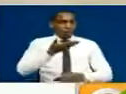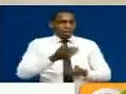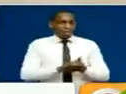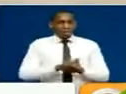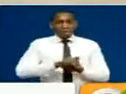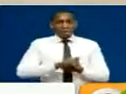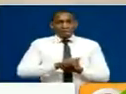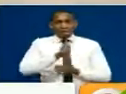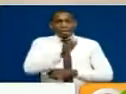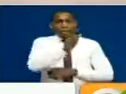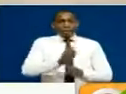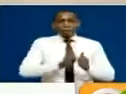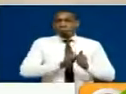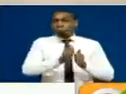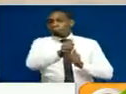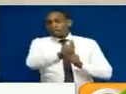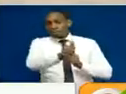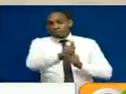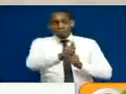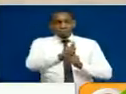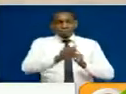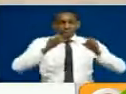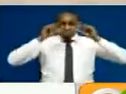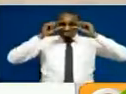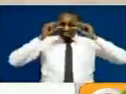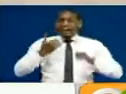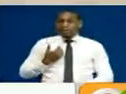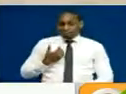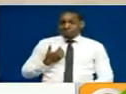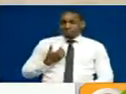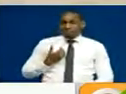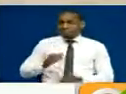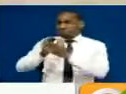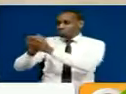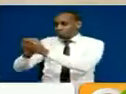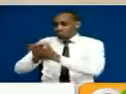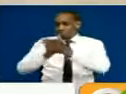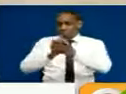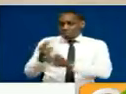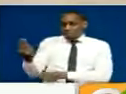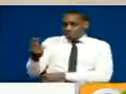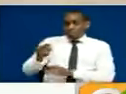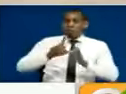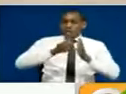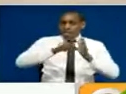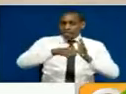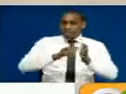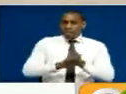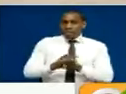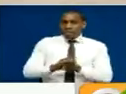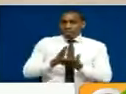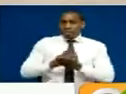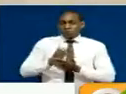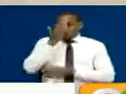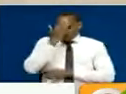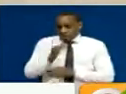akapita jamaa mwingine ana vimiwani hivi. Akawasalimia hawa jamaa wawili, kisha kwa sauti ya